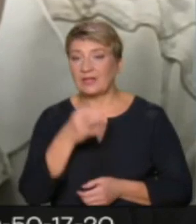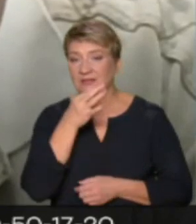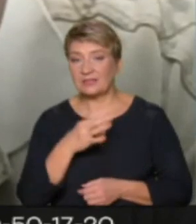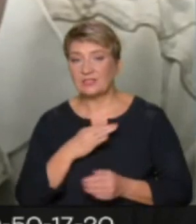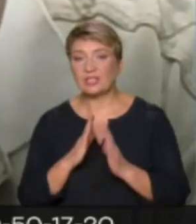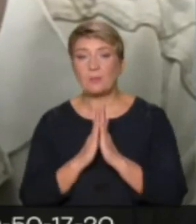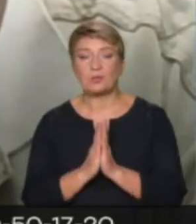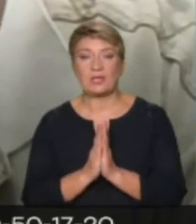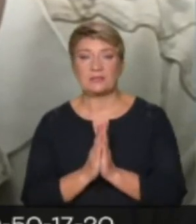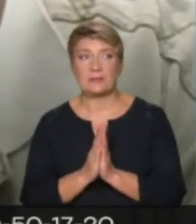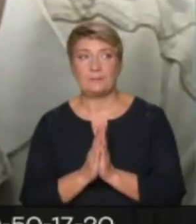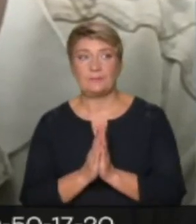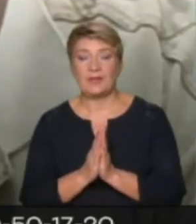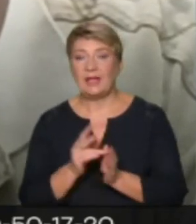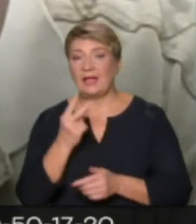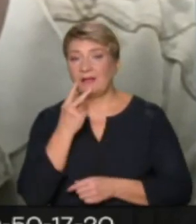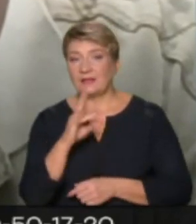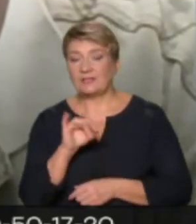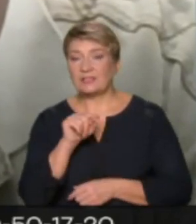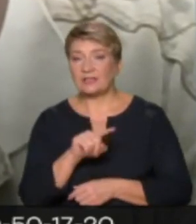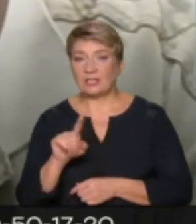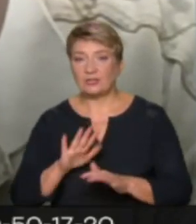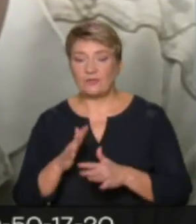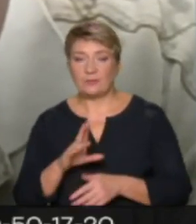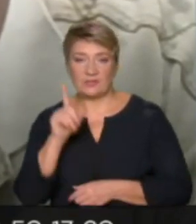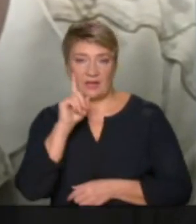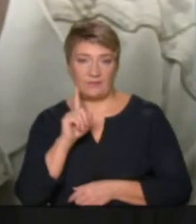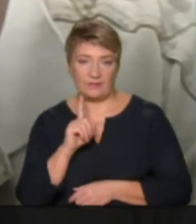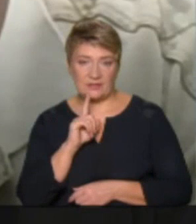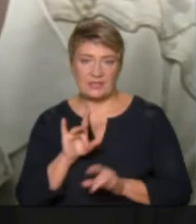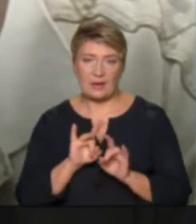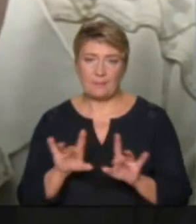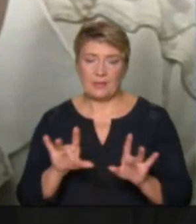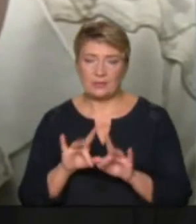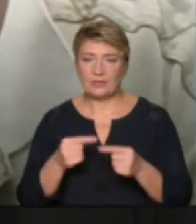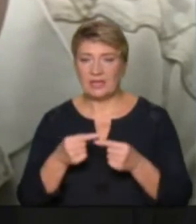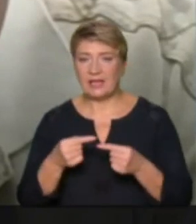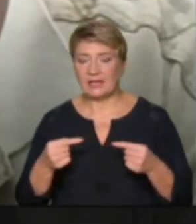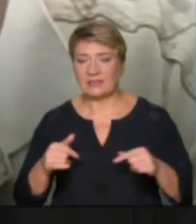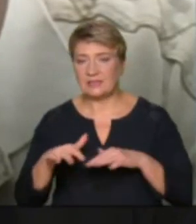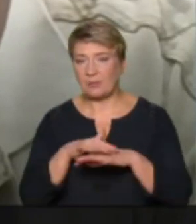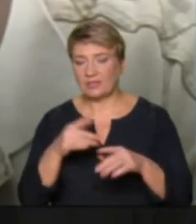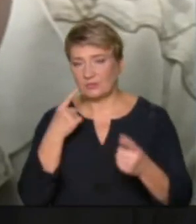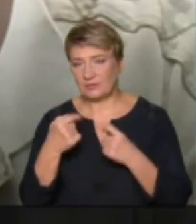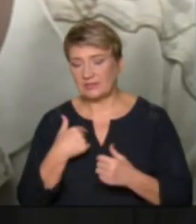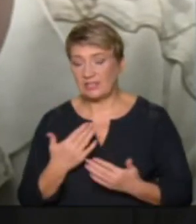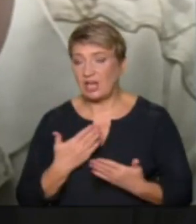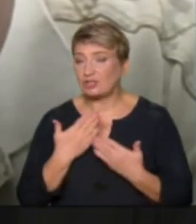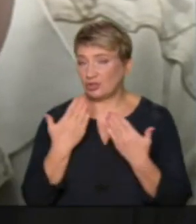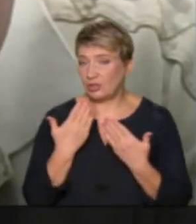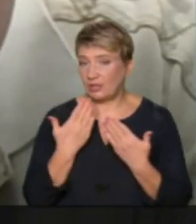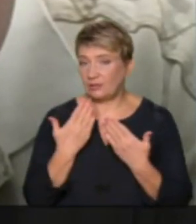от я, дивлячись на те, що відбувається в Ізраїлі, моніторю різні засоби масової інформації, от я читаю таке,